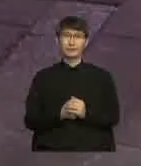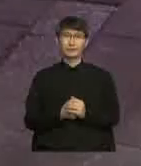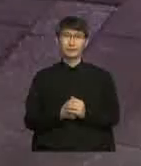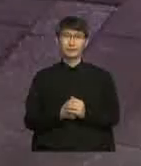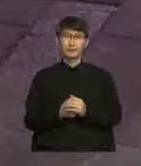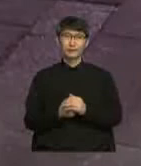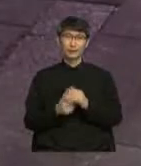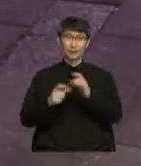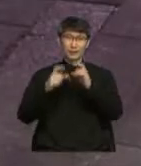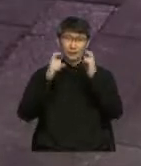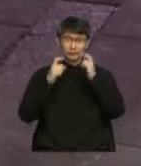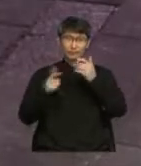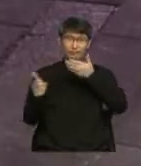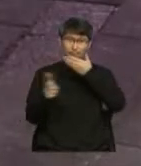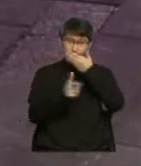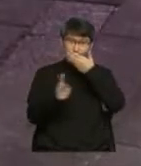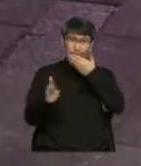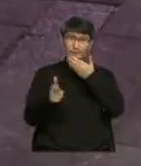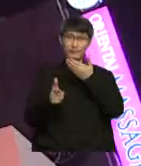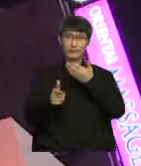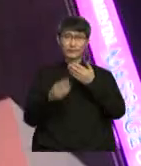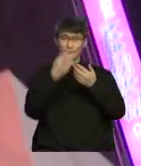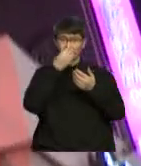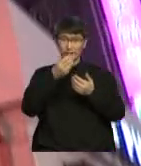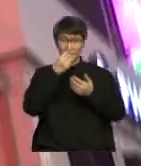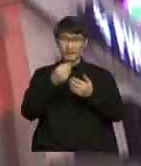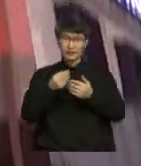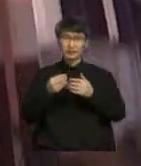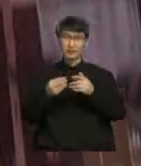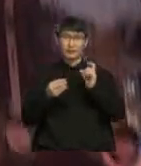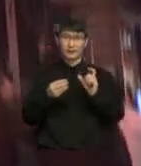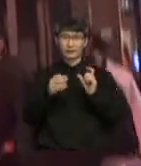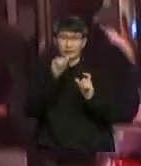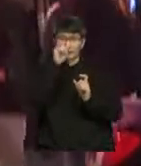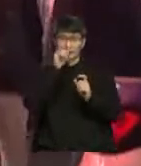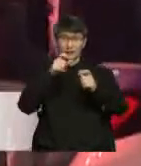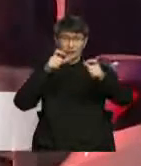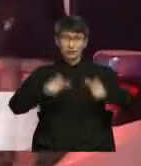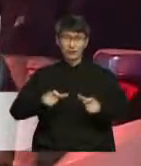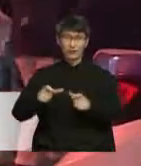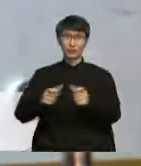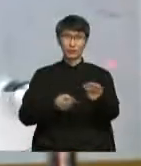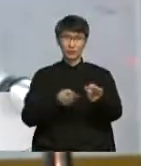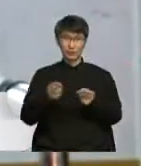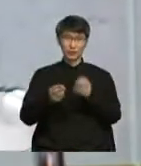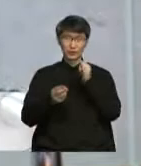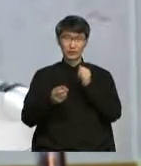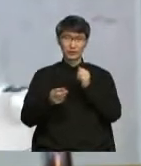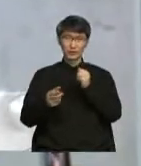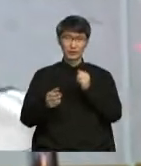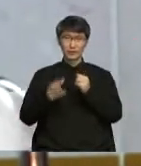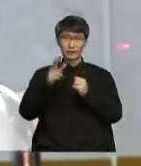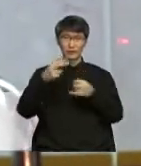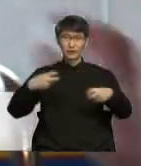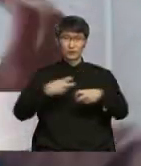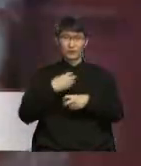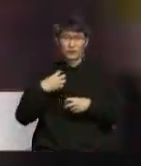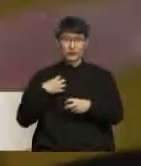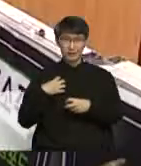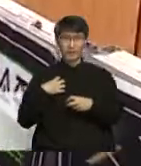방역소독 와 쓰레기 단속도 강화합니다 경찰은 관할 구역을 일부 조정해 치안과 교통을